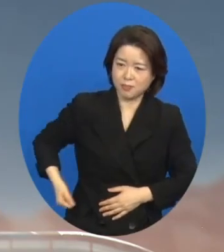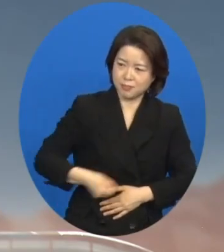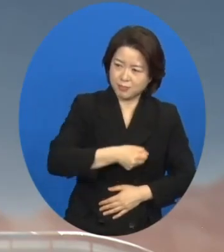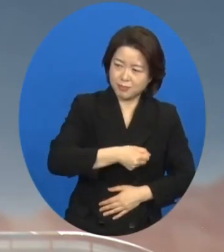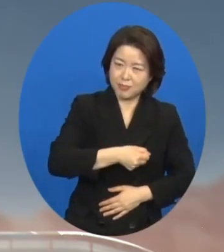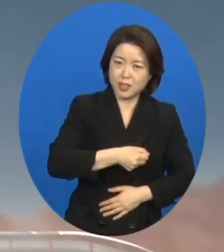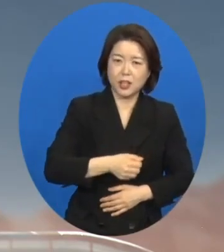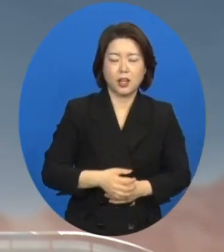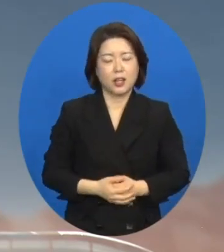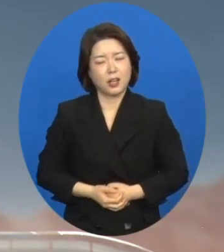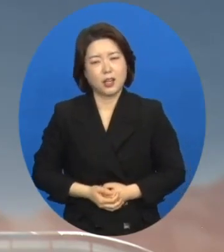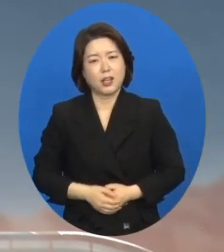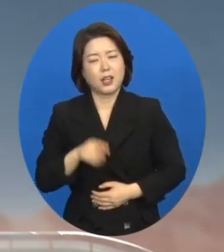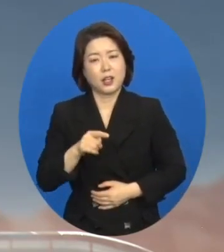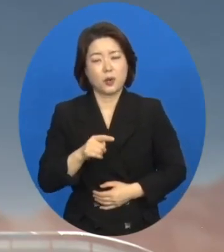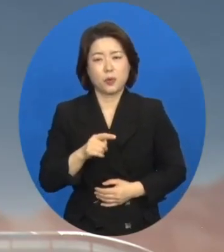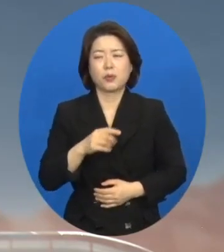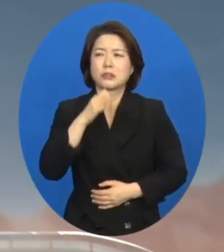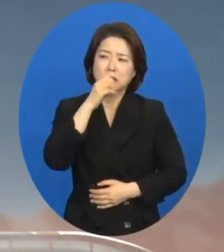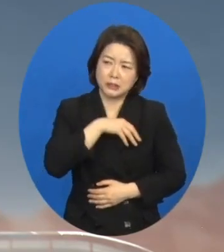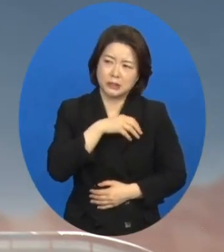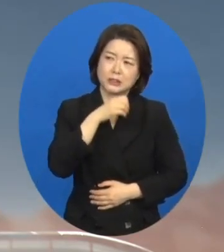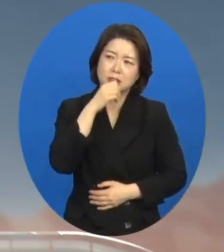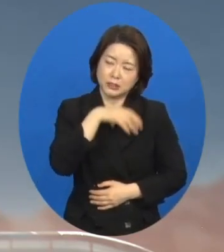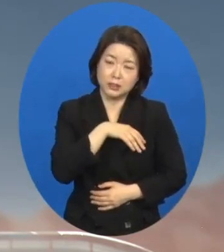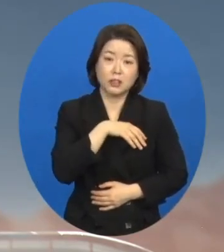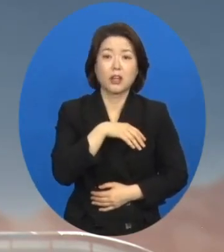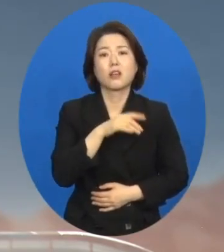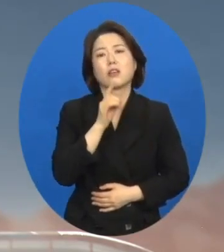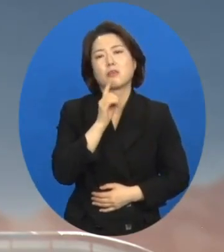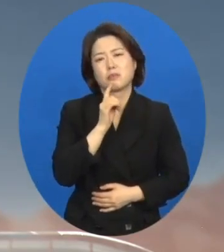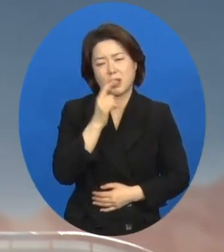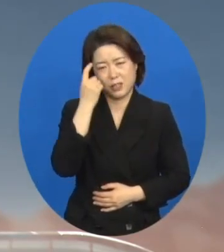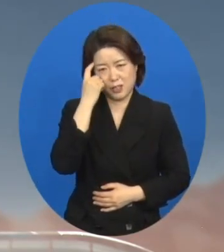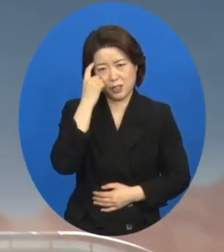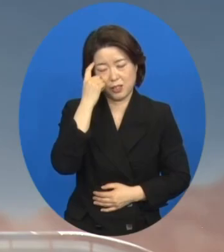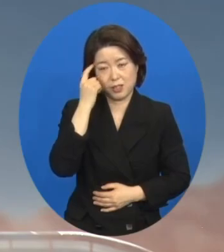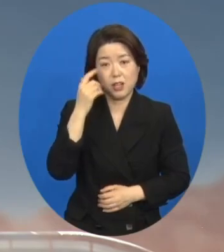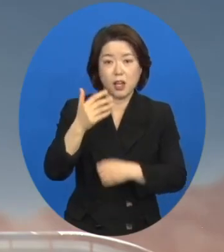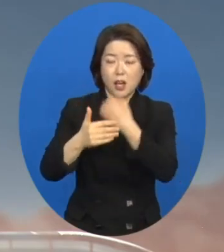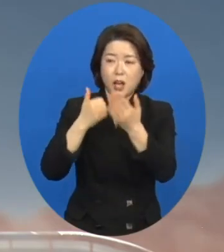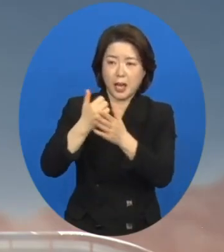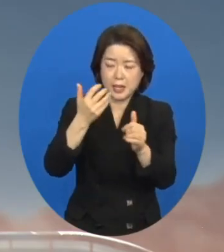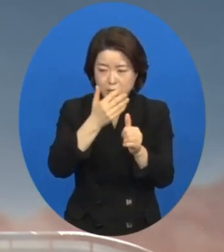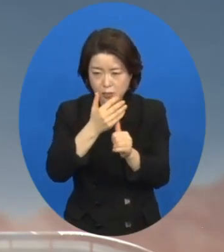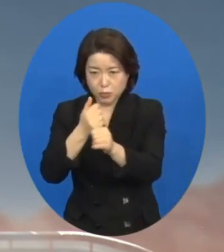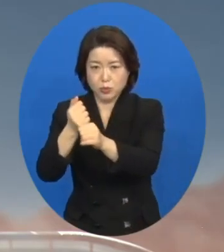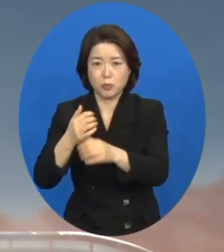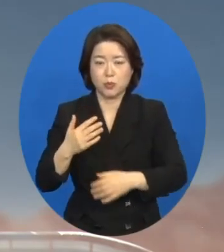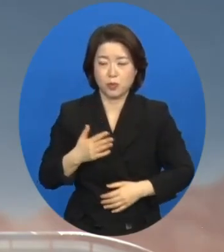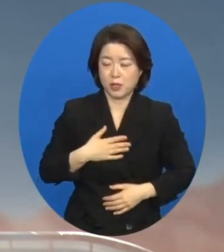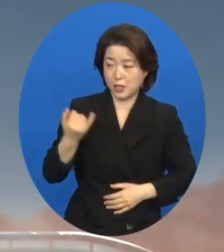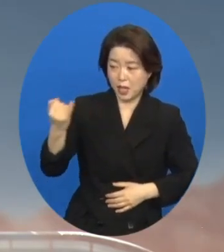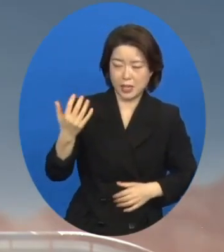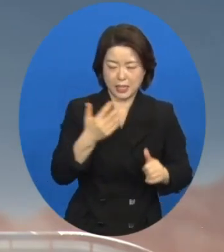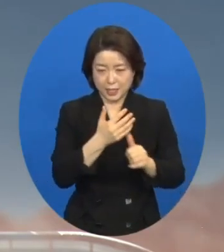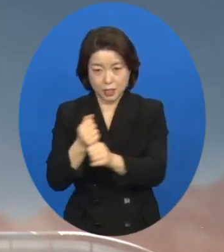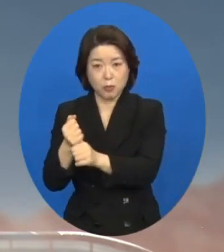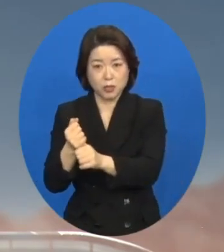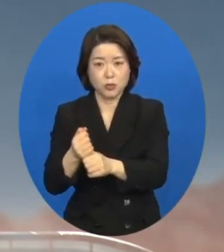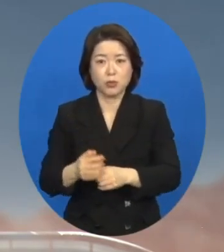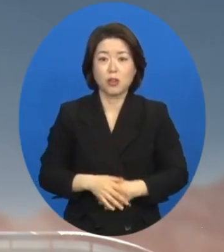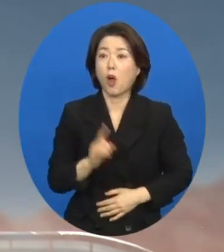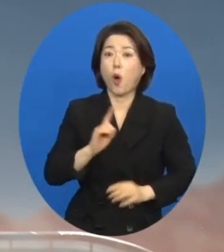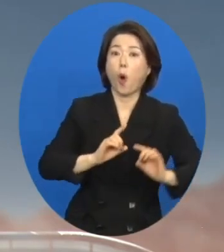그러면서 차라리 이런 생각을 하게 되는 거예요. 하나님이 잡아주시고 제 아내가 잡아주고